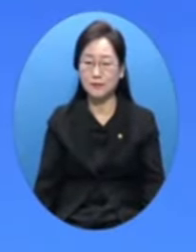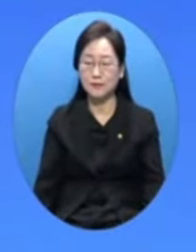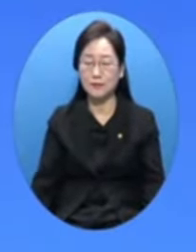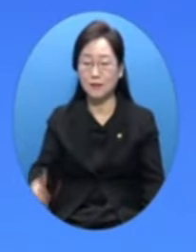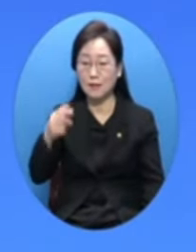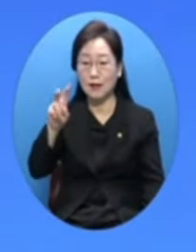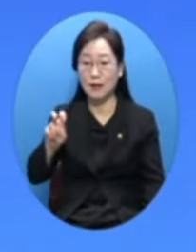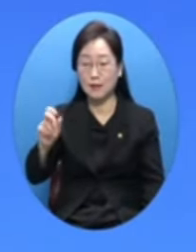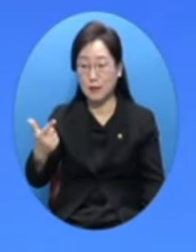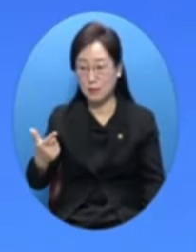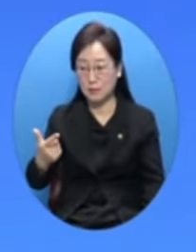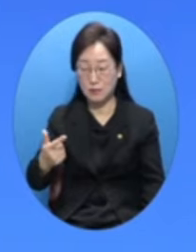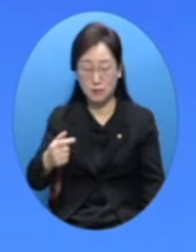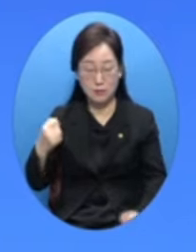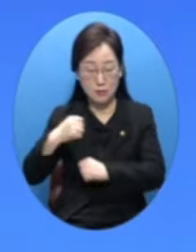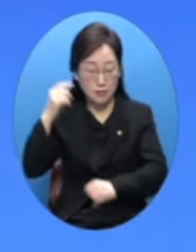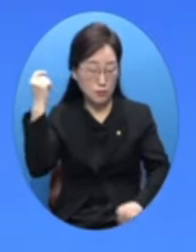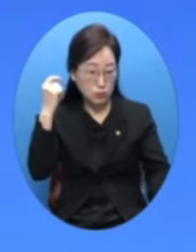나만 장군은 그 말 듣고 화가 났어요.